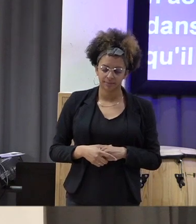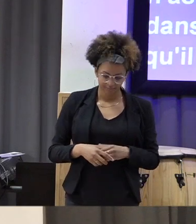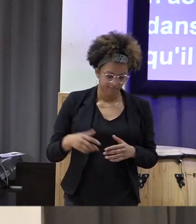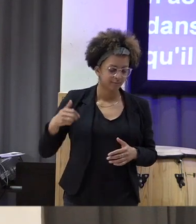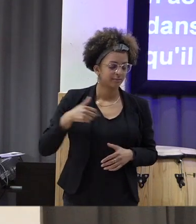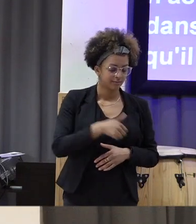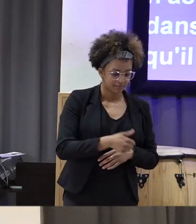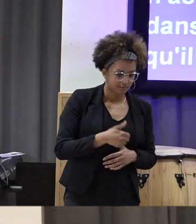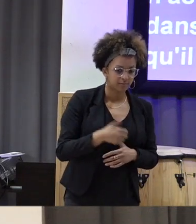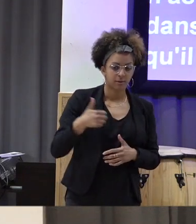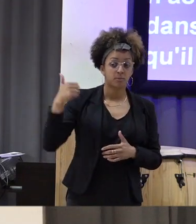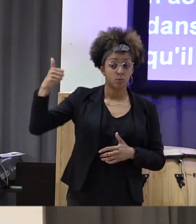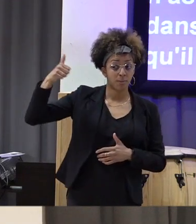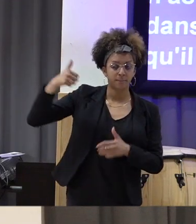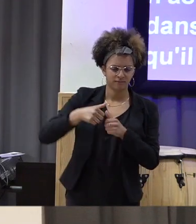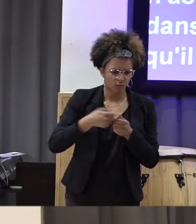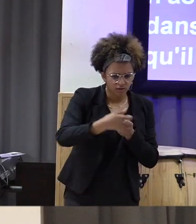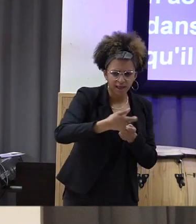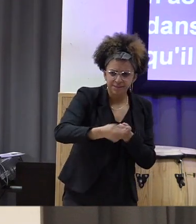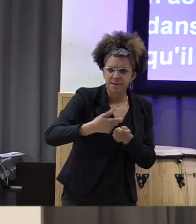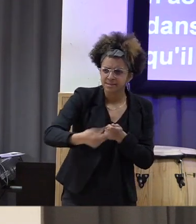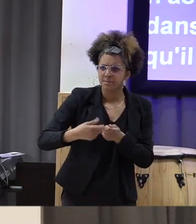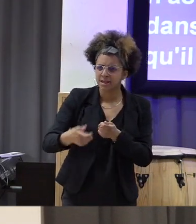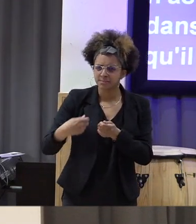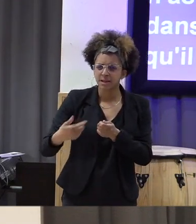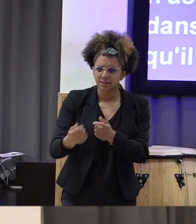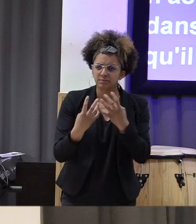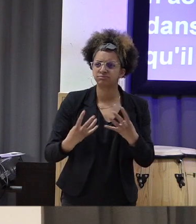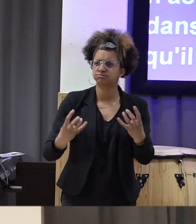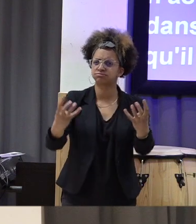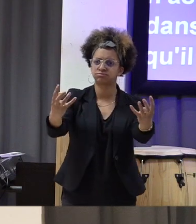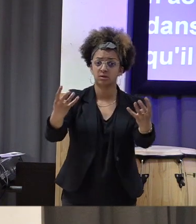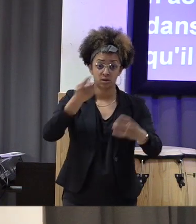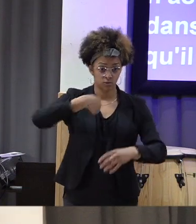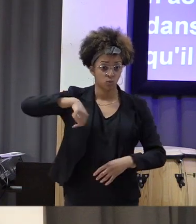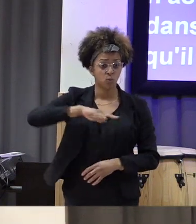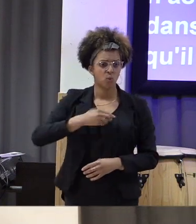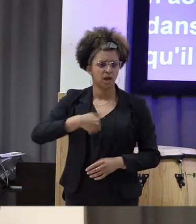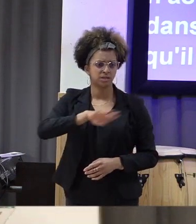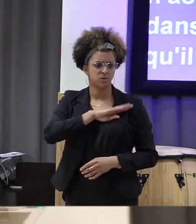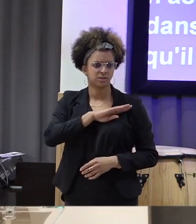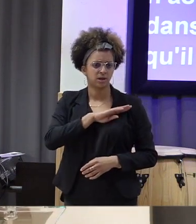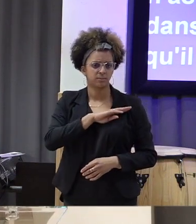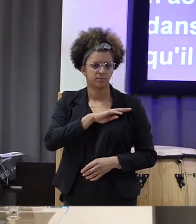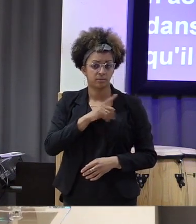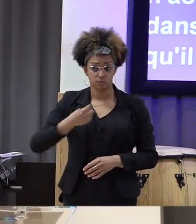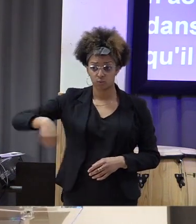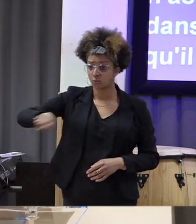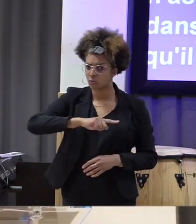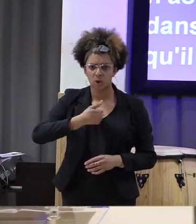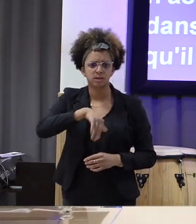Nous sommes responsables. L'Église, chacun de nous, nous sommes